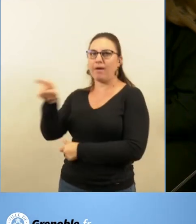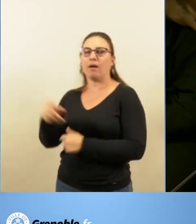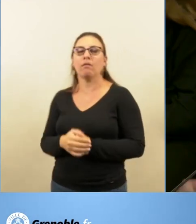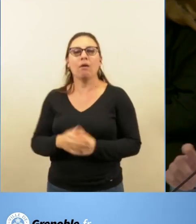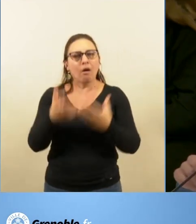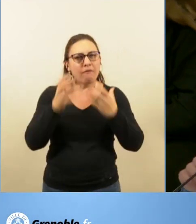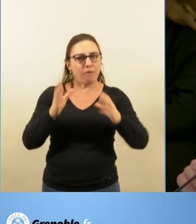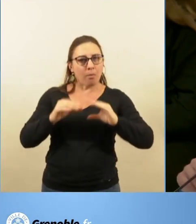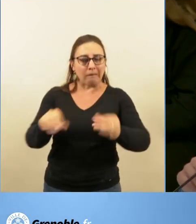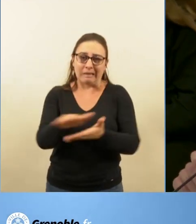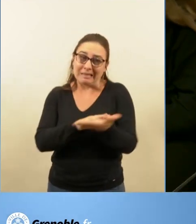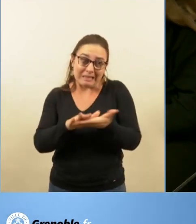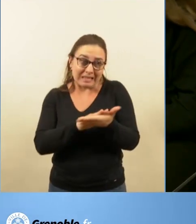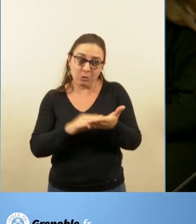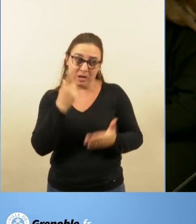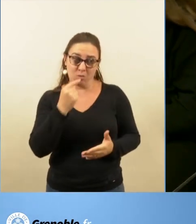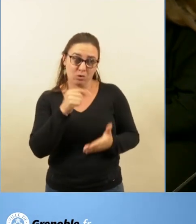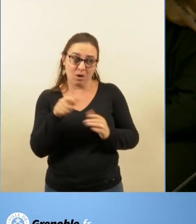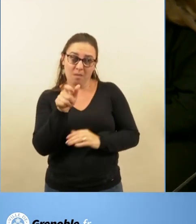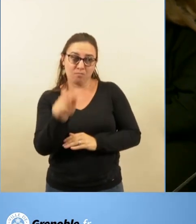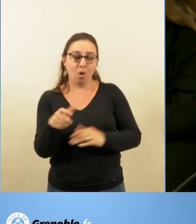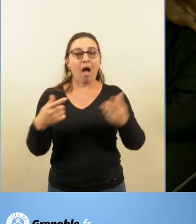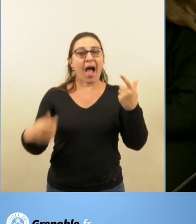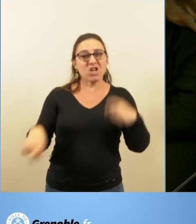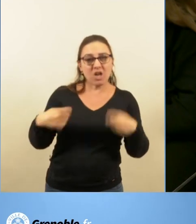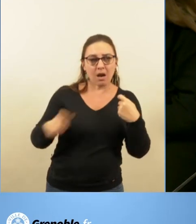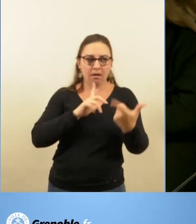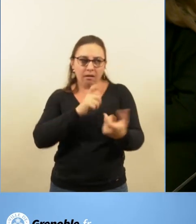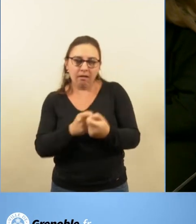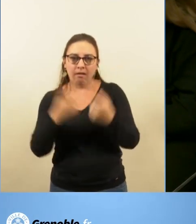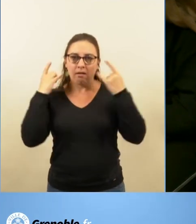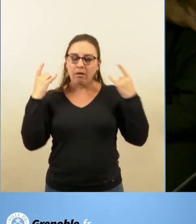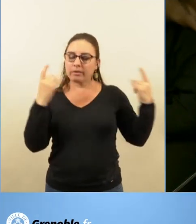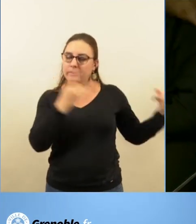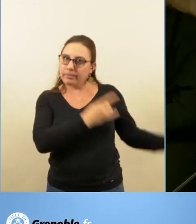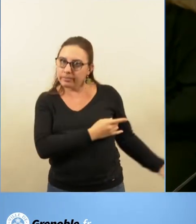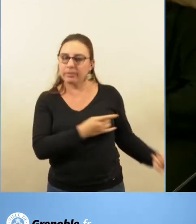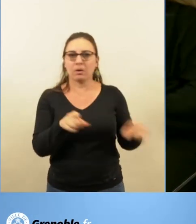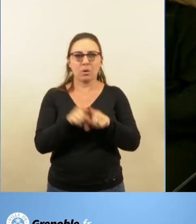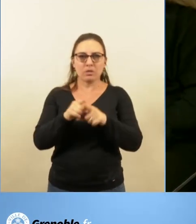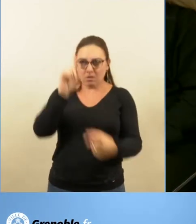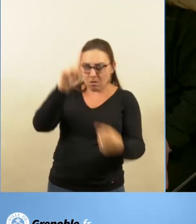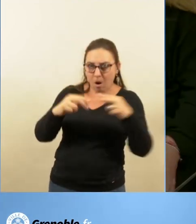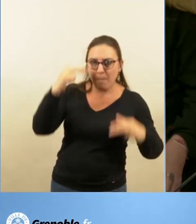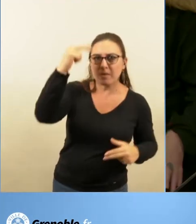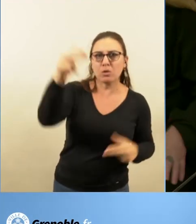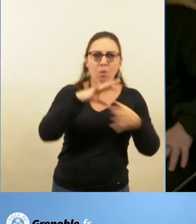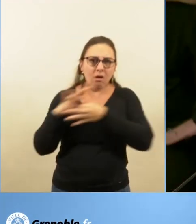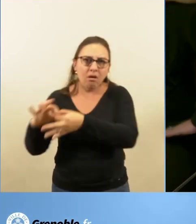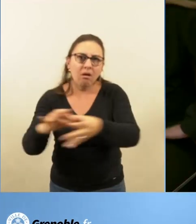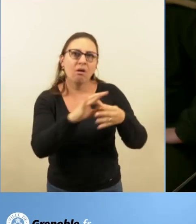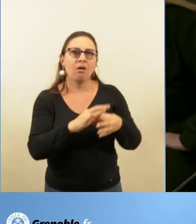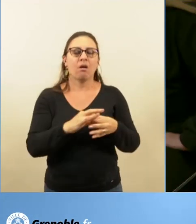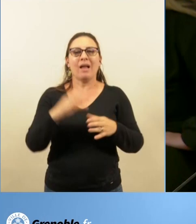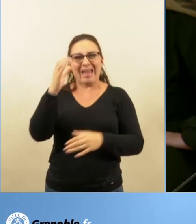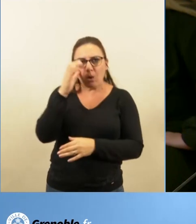et désolé de ce terme monsieur Juven d'agilité d'humilité d'ambition de solidarité d'écoute et de co-construction